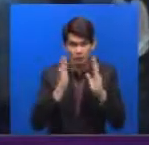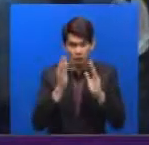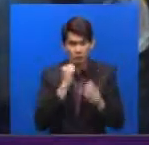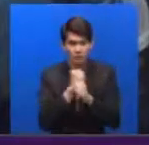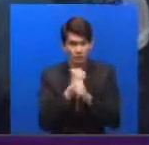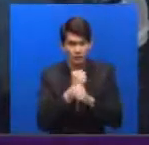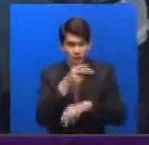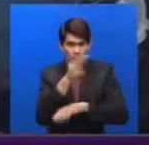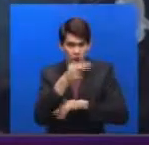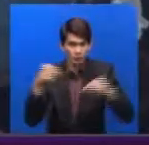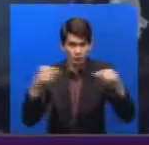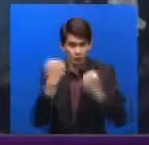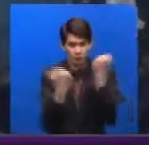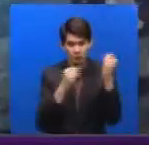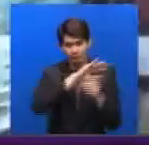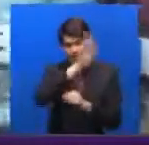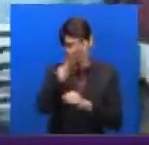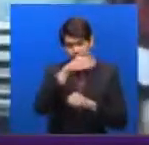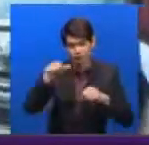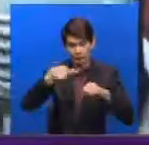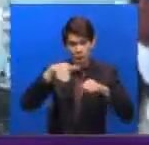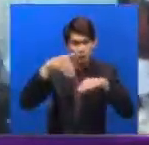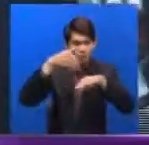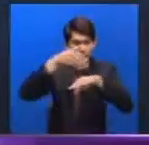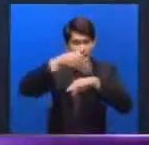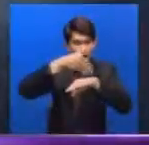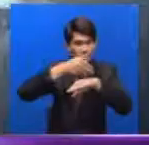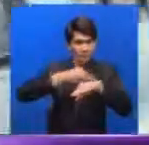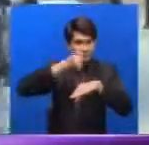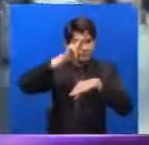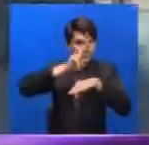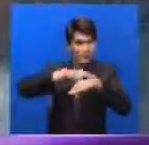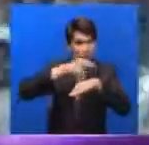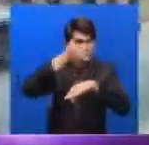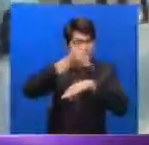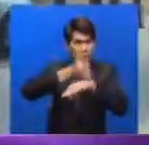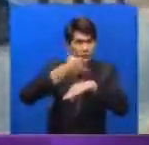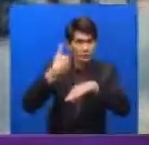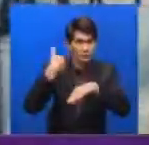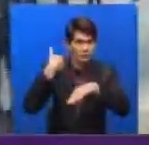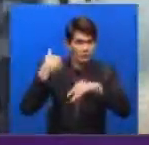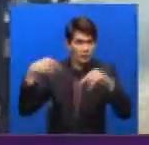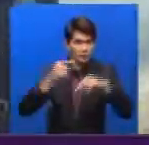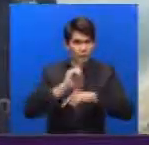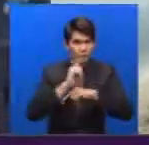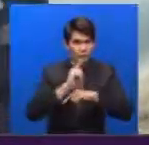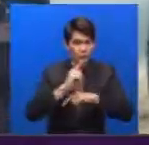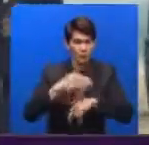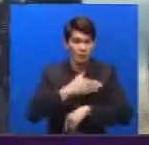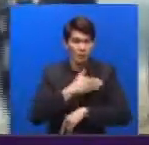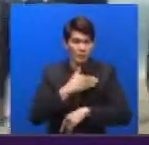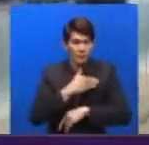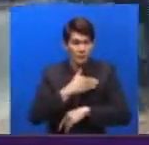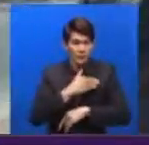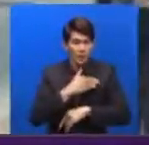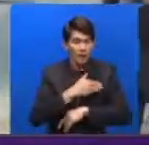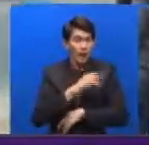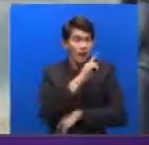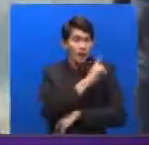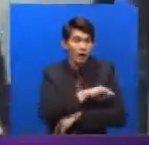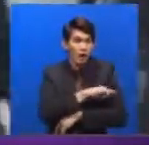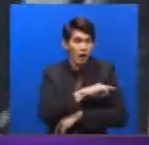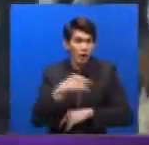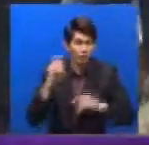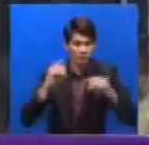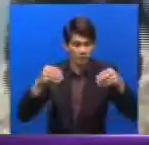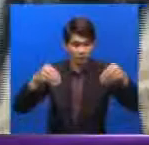นั่งมาด้านท้ายรถกระบะโดยคนร้ายนะคะมีผ้าใบสีฟ้าข่าวคลุมเพื่อที่จะให้รถมา